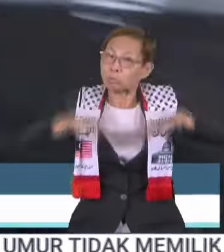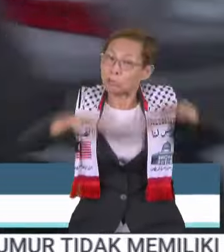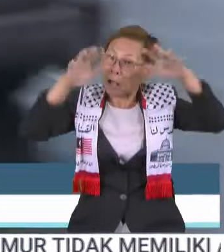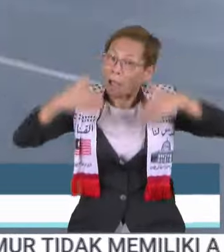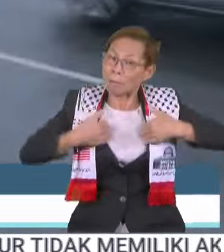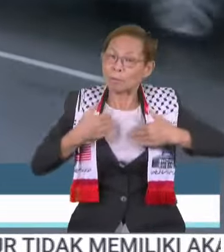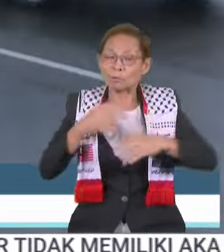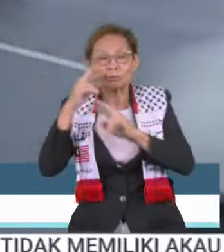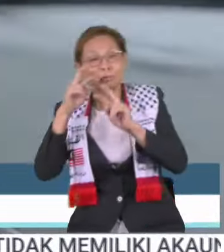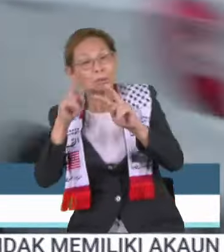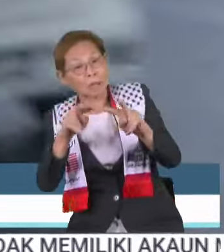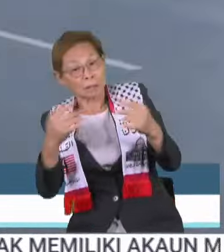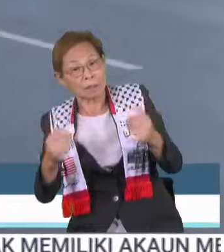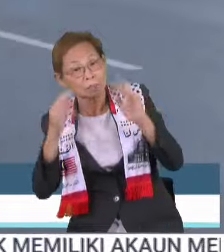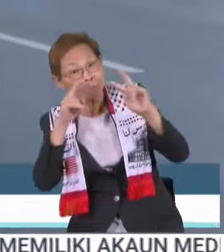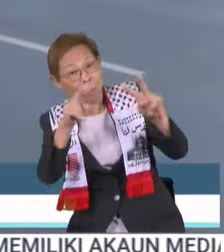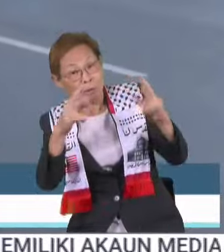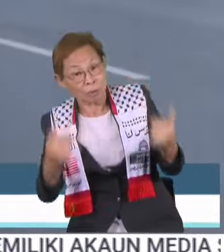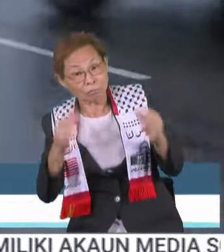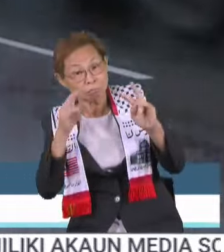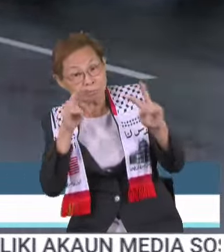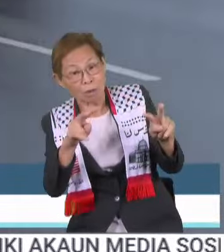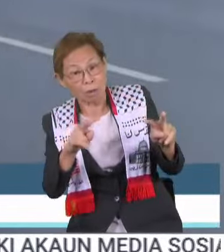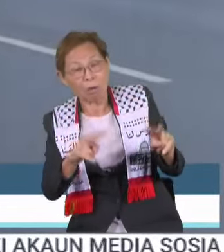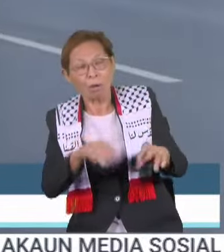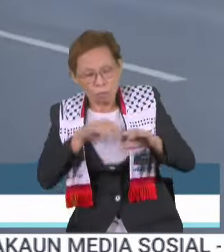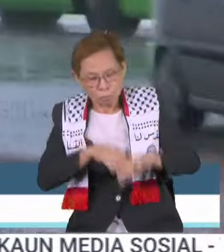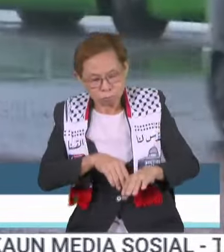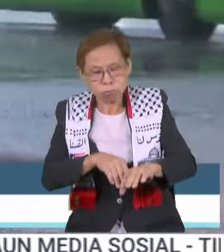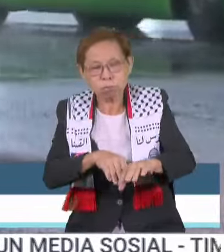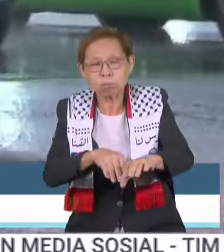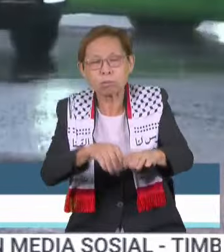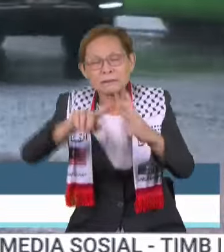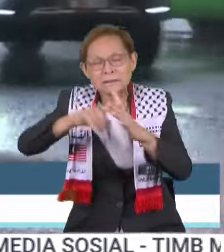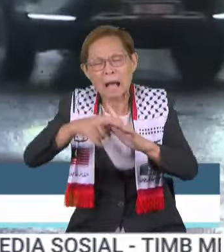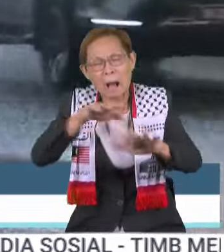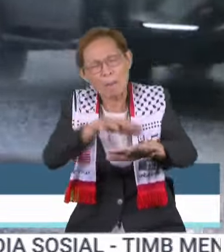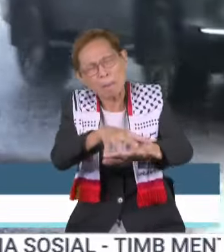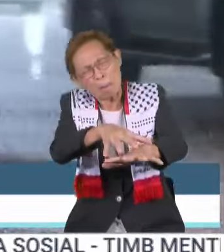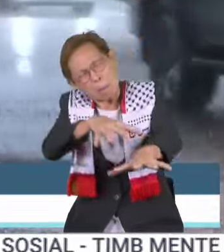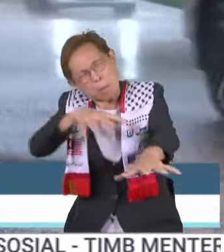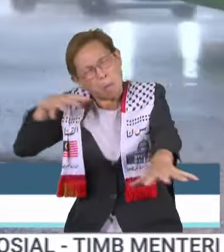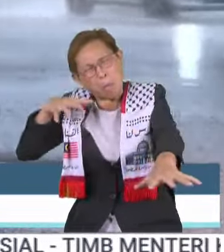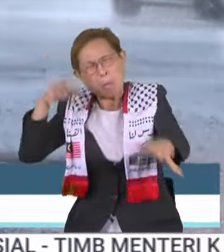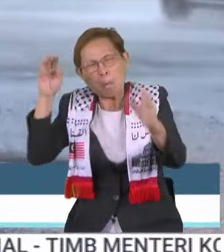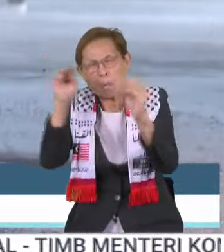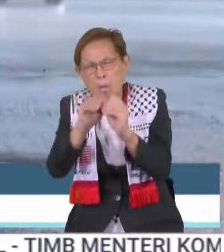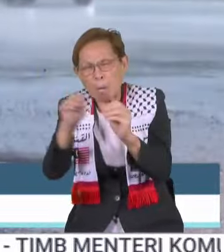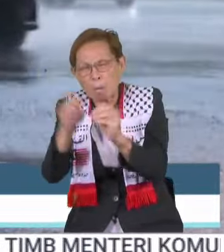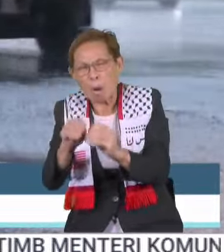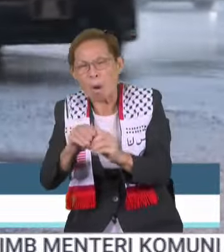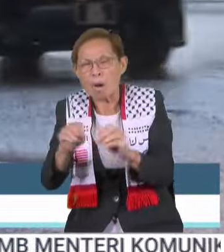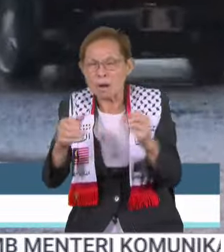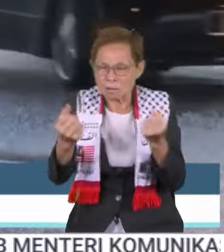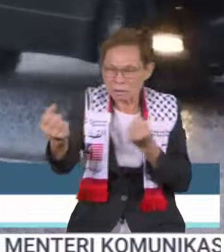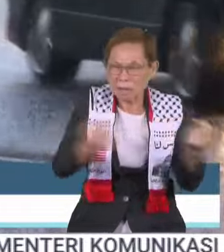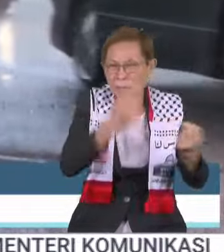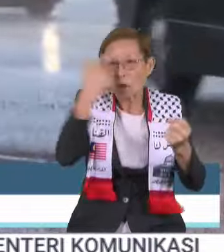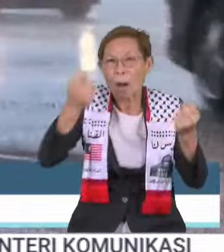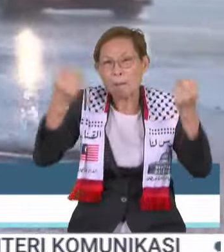seperti yang anda dapat saksikan ketika ini, aliran trafik mulai sesak dengan pertambahan jumlah kenderaan